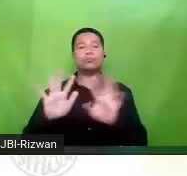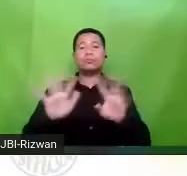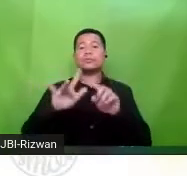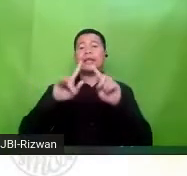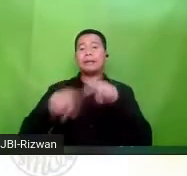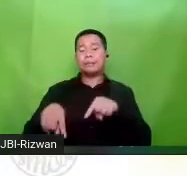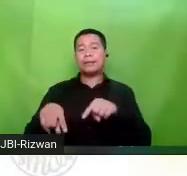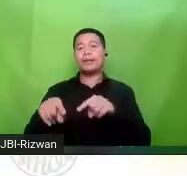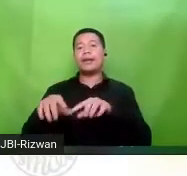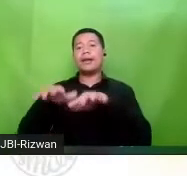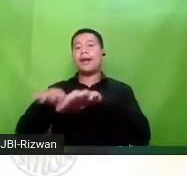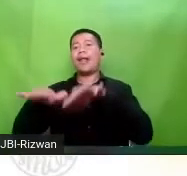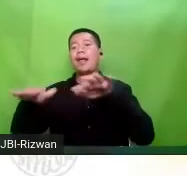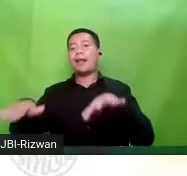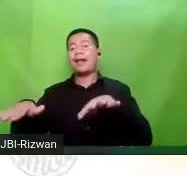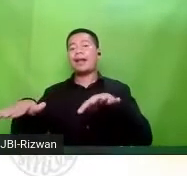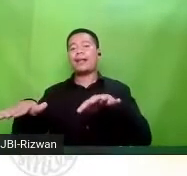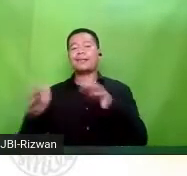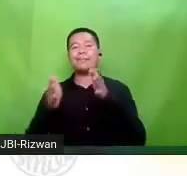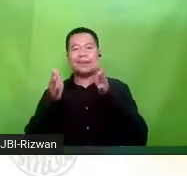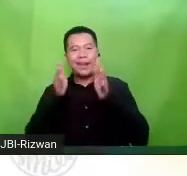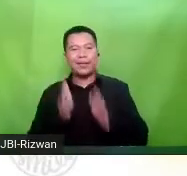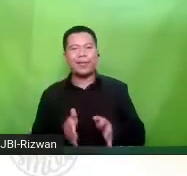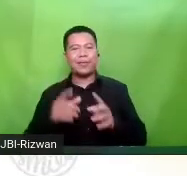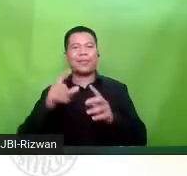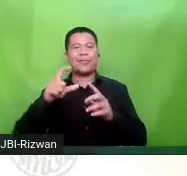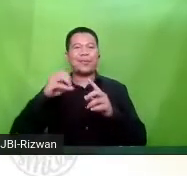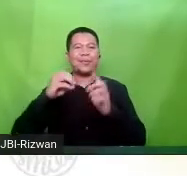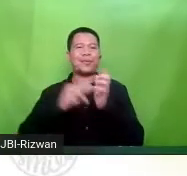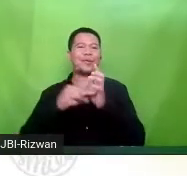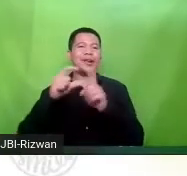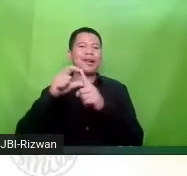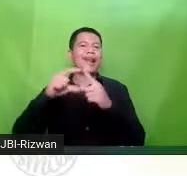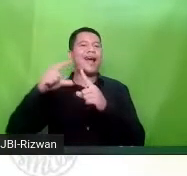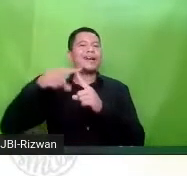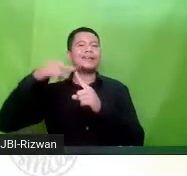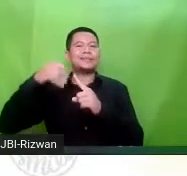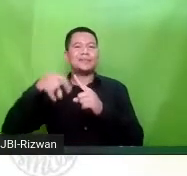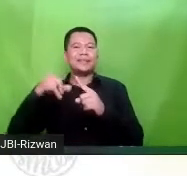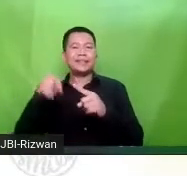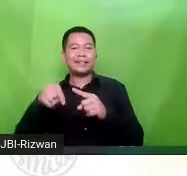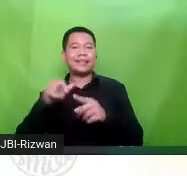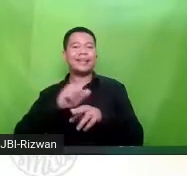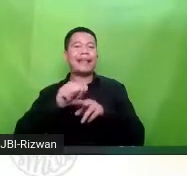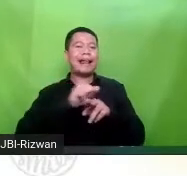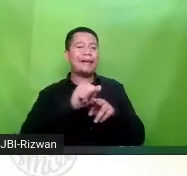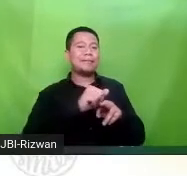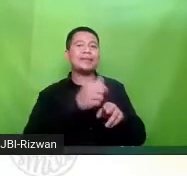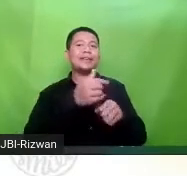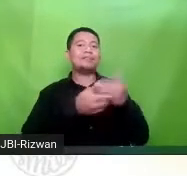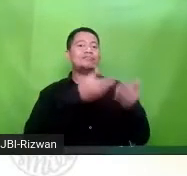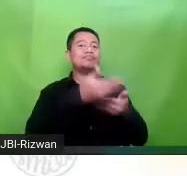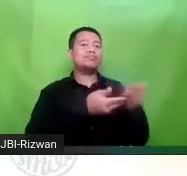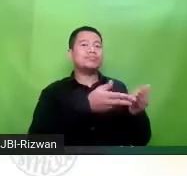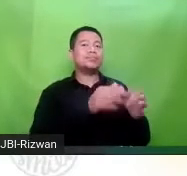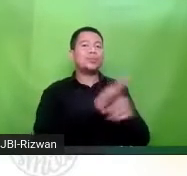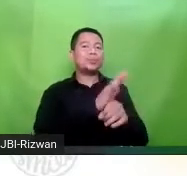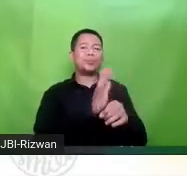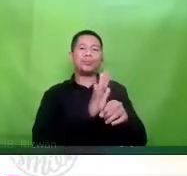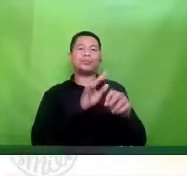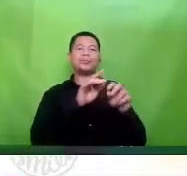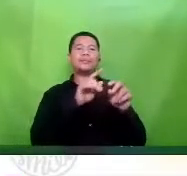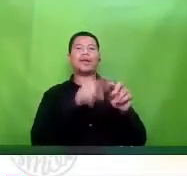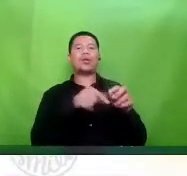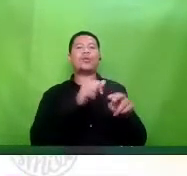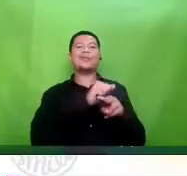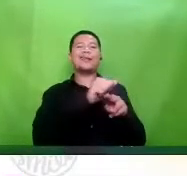dengan perilaku kondak seperti ini, ya terapi yang kemudian kita berikan tidak cukup kalau kemudian dengan terapi perilaku saja,